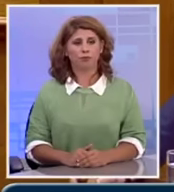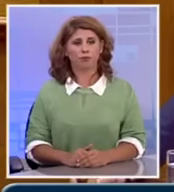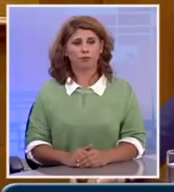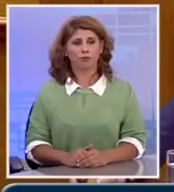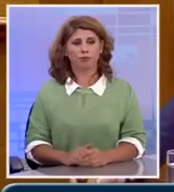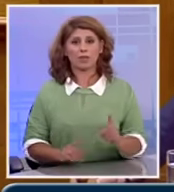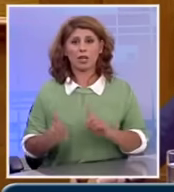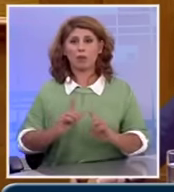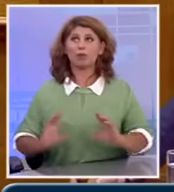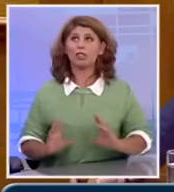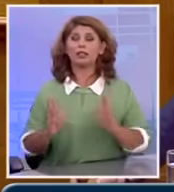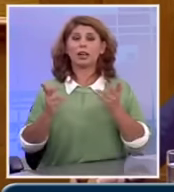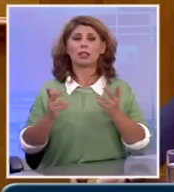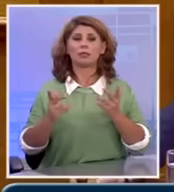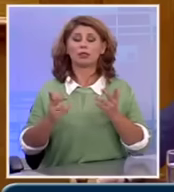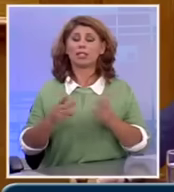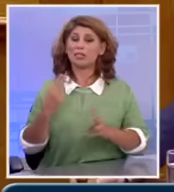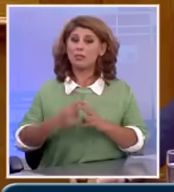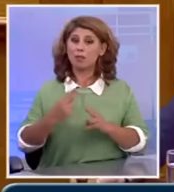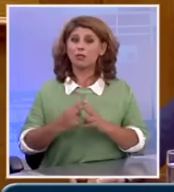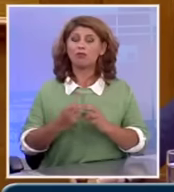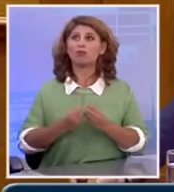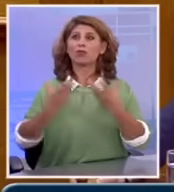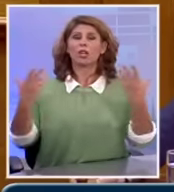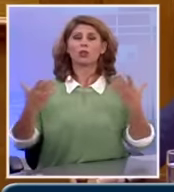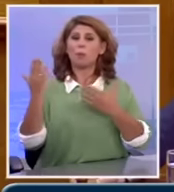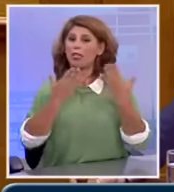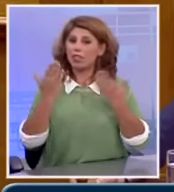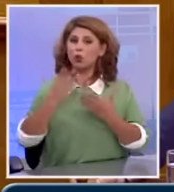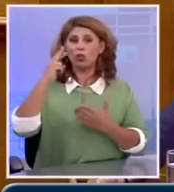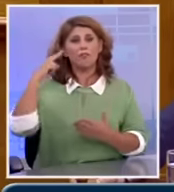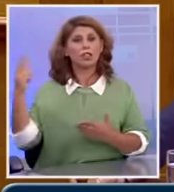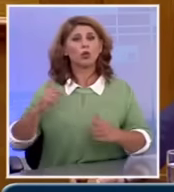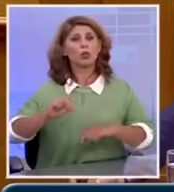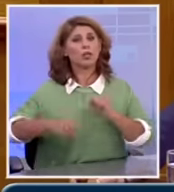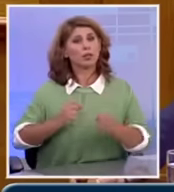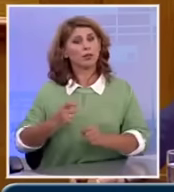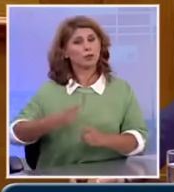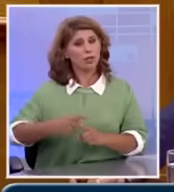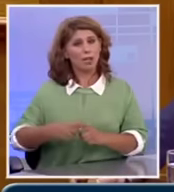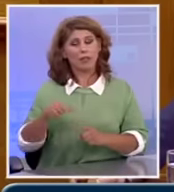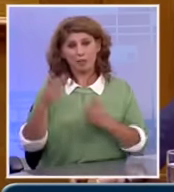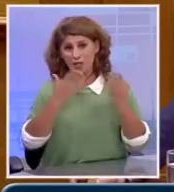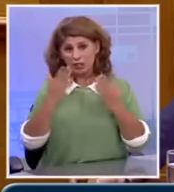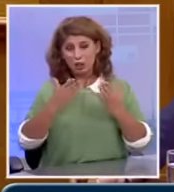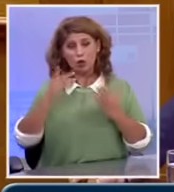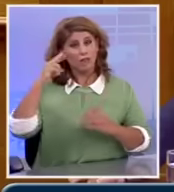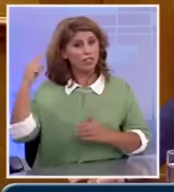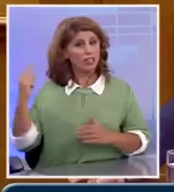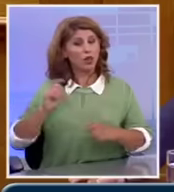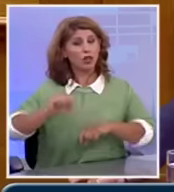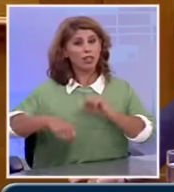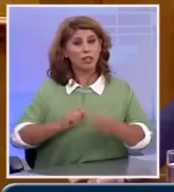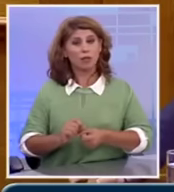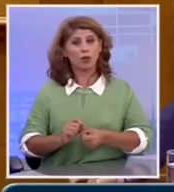εξάρσεις τις σημαντικές εκλάμψεις του μαθητικού και φοιτητικού κινήματος στον τόπο μας γιατί το μαθητικό και φυτικό κίνημα το